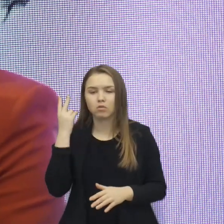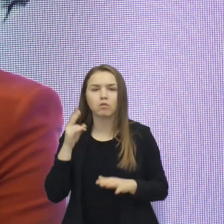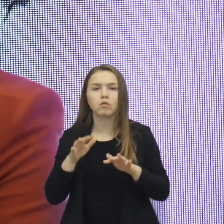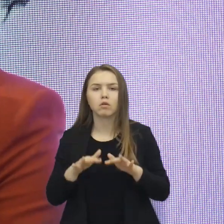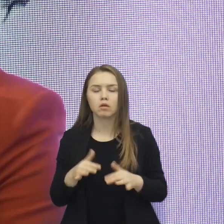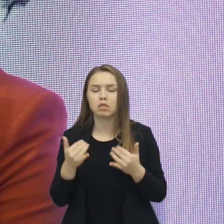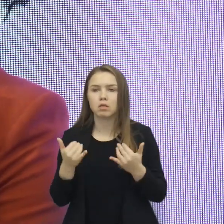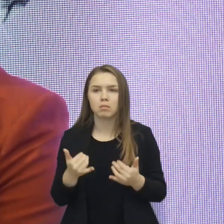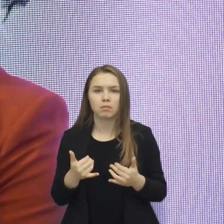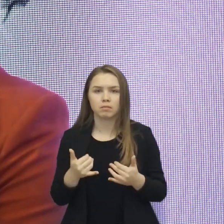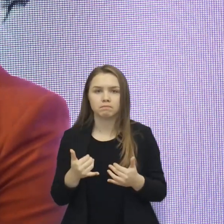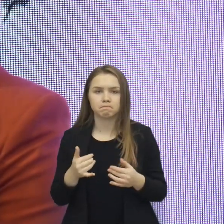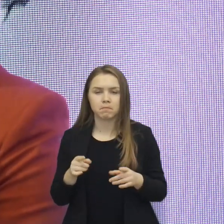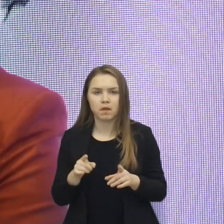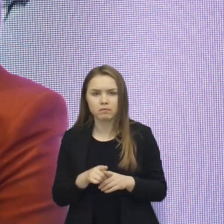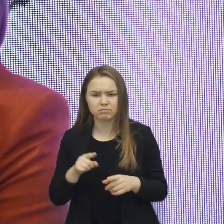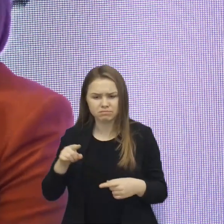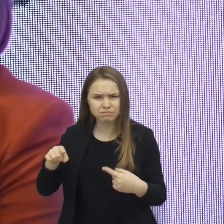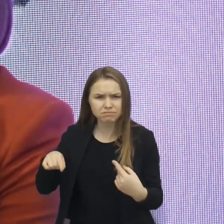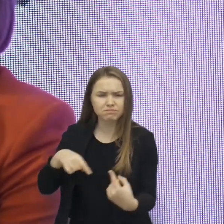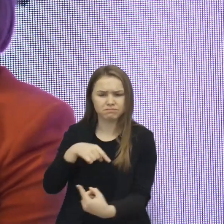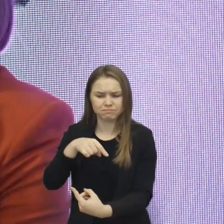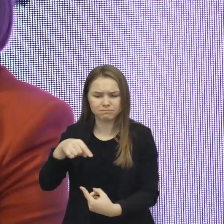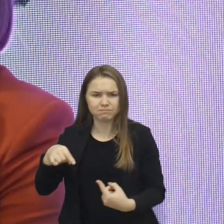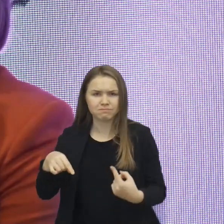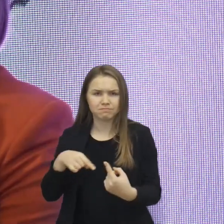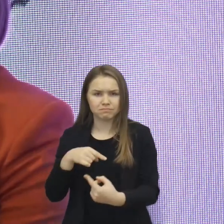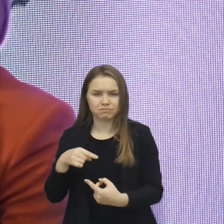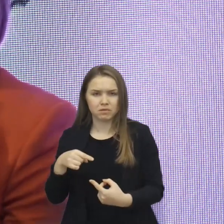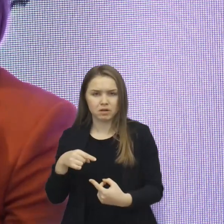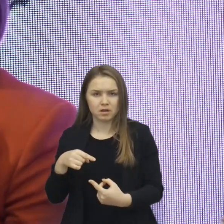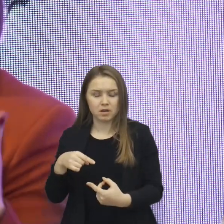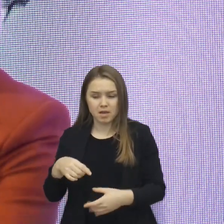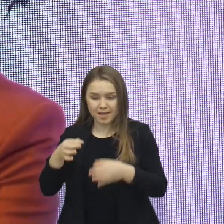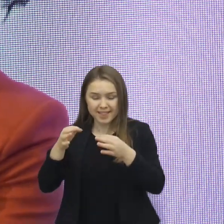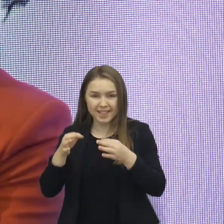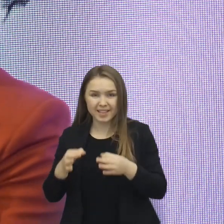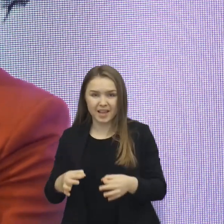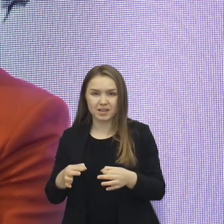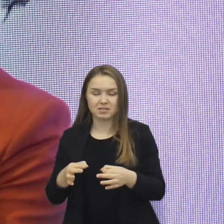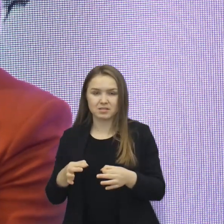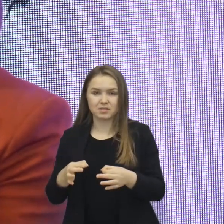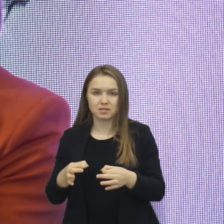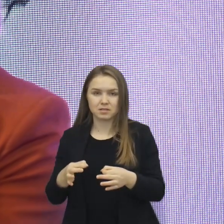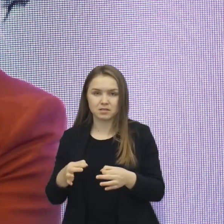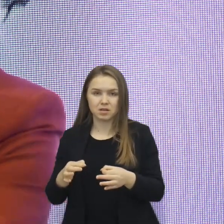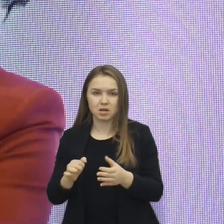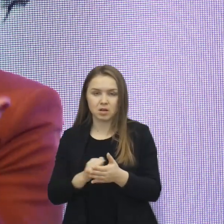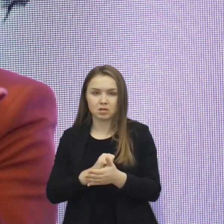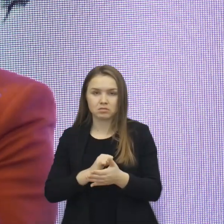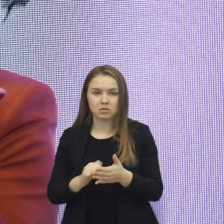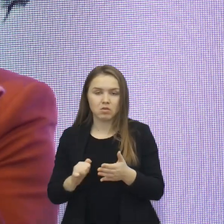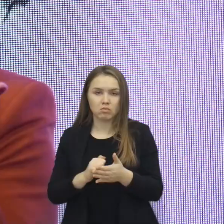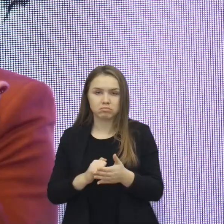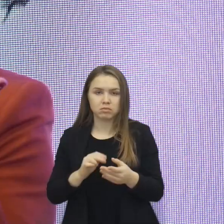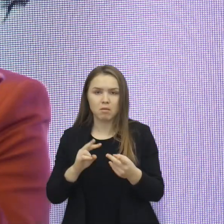tokiam užburtame rate dėl negalėjimo teisinę tranziciją pereiti ir tuo